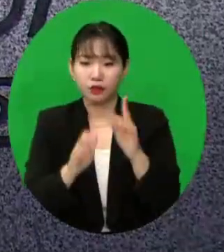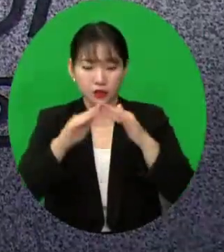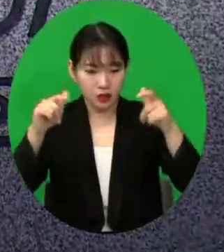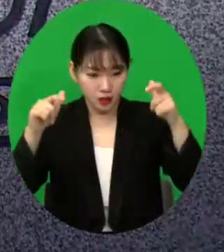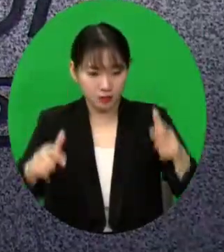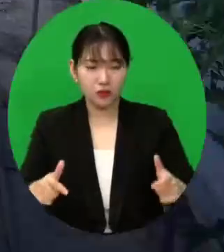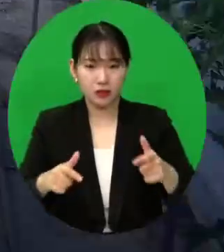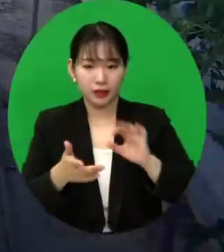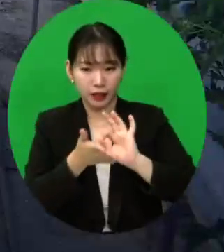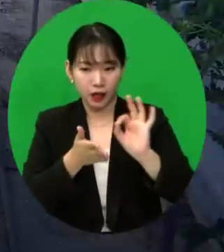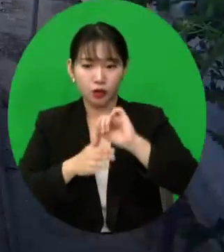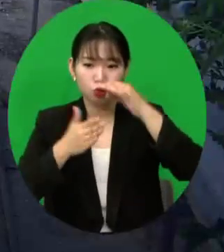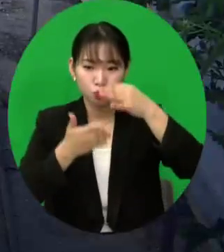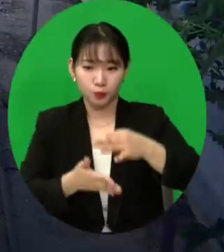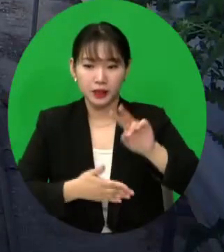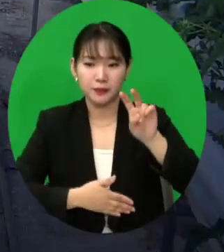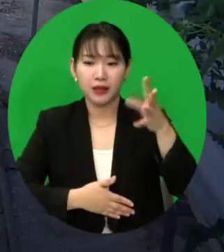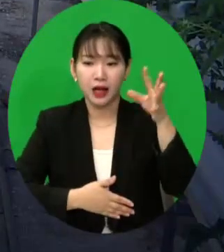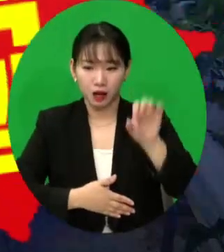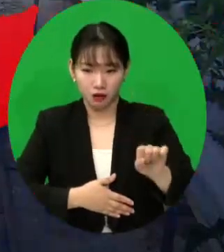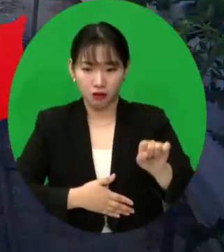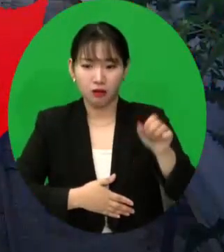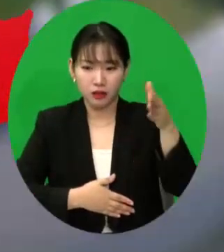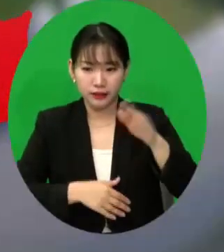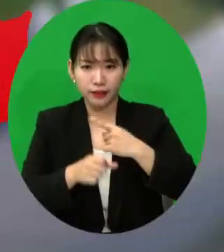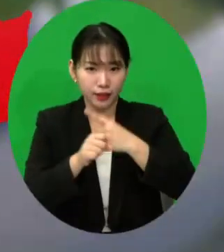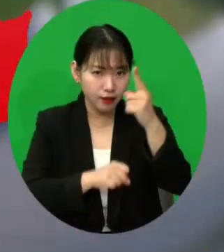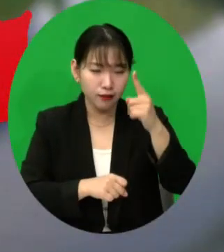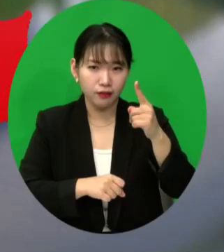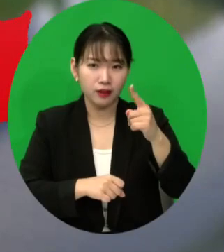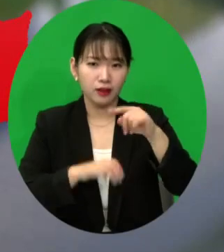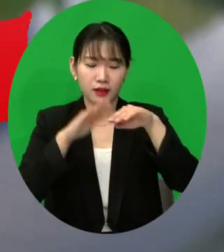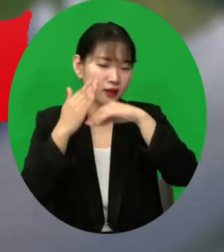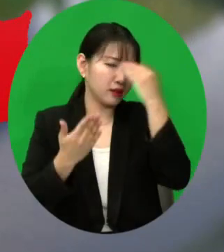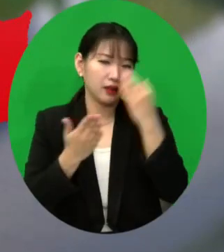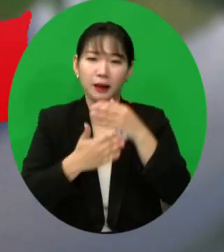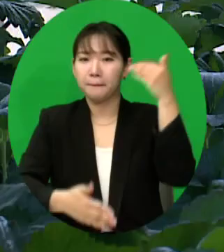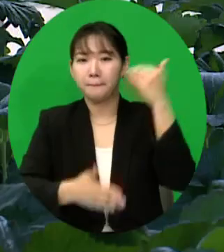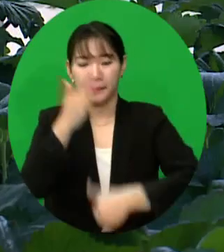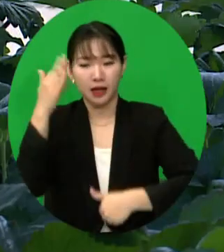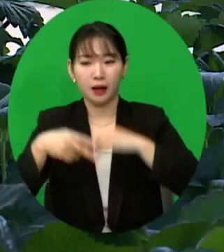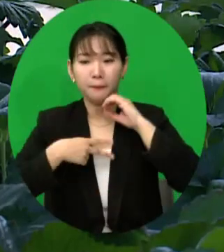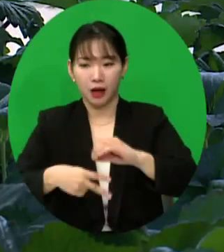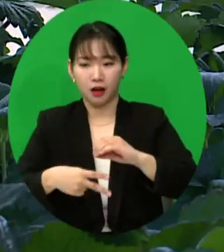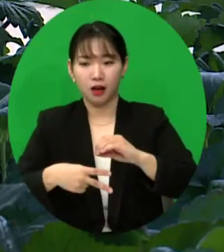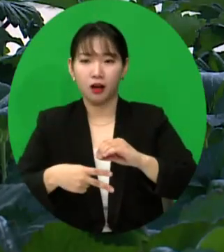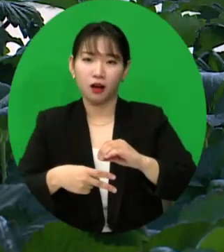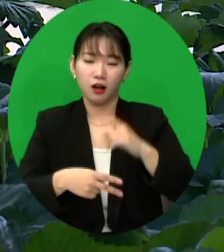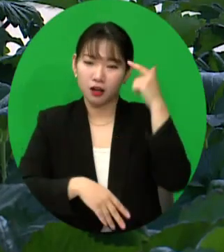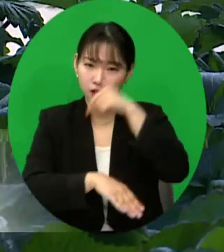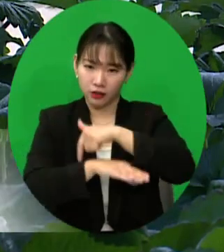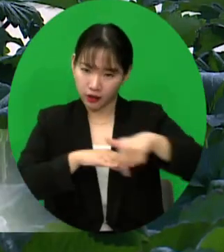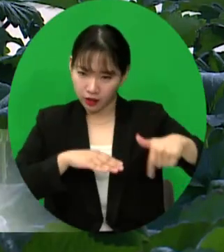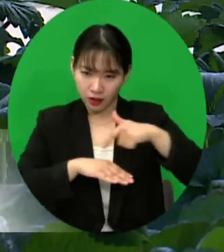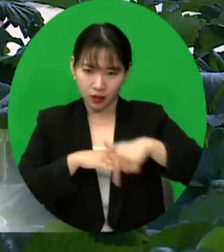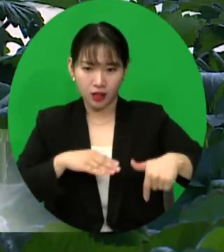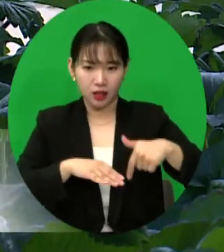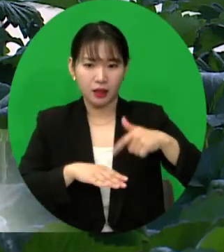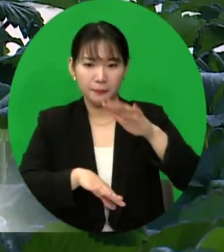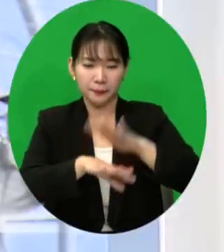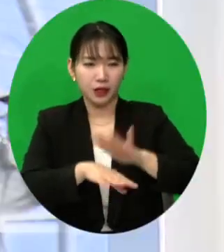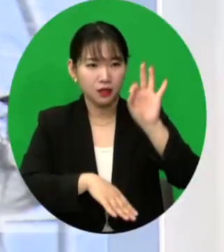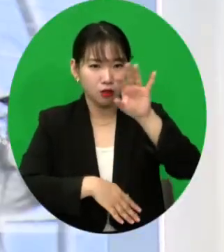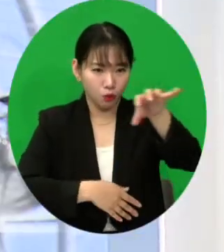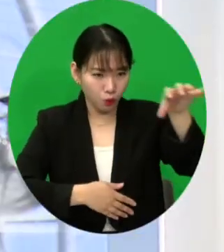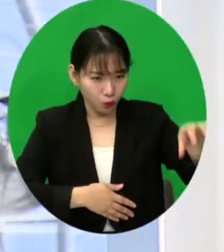투입된 올해 국비는 24억 원. 그런데 내년에는 전액 삭감됐습니다. 예정됐던 스마트팜 10곳은 전라남도와